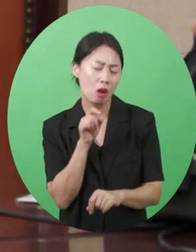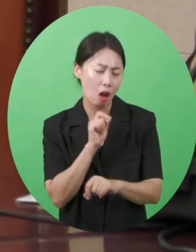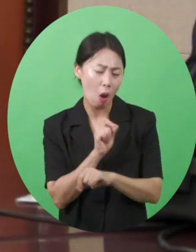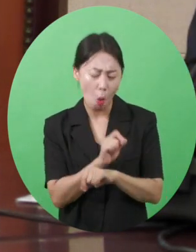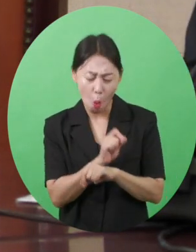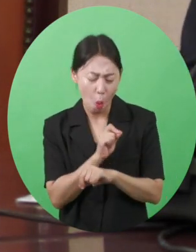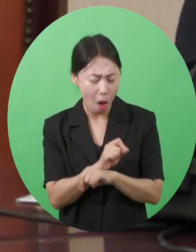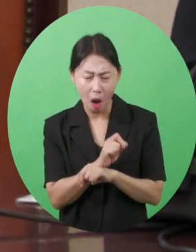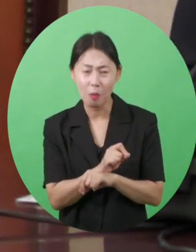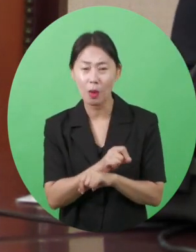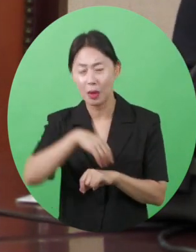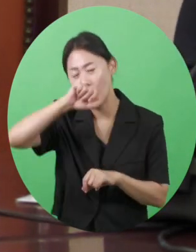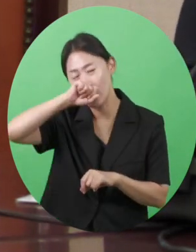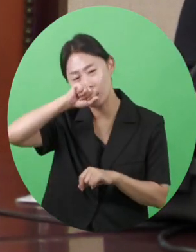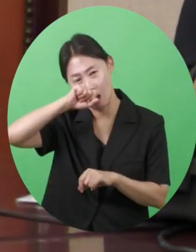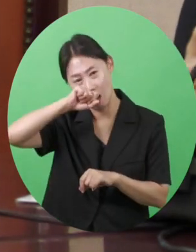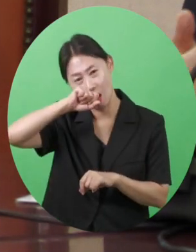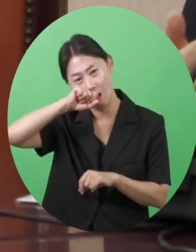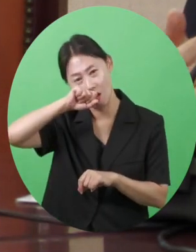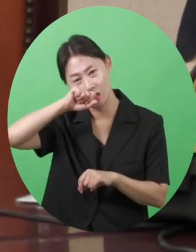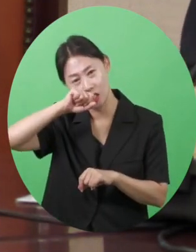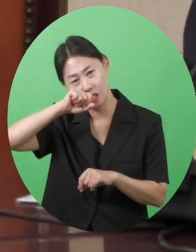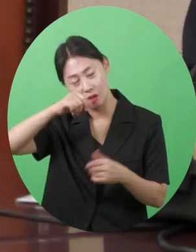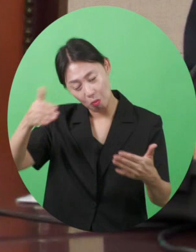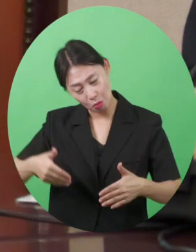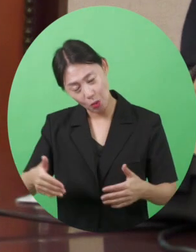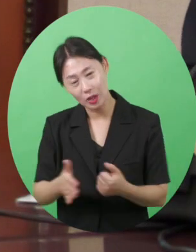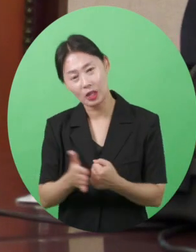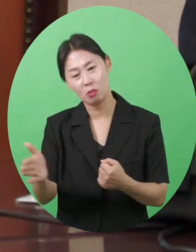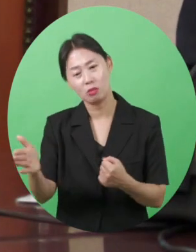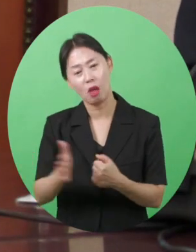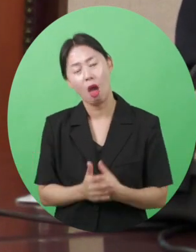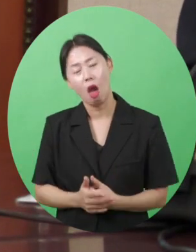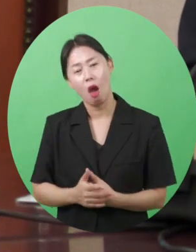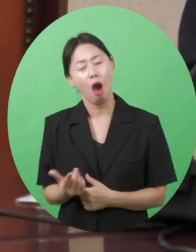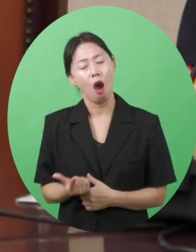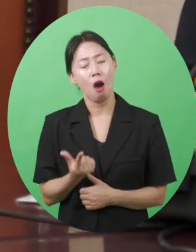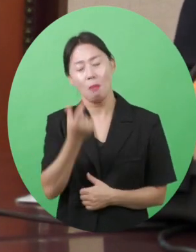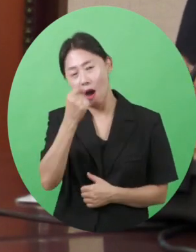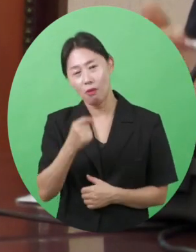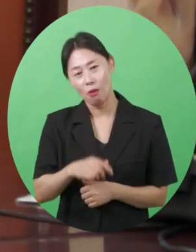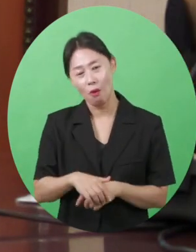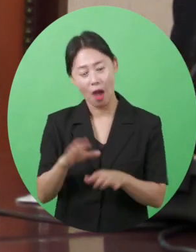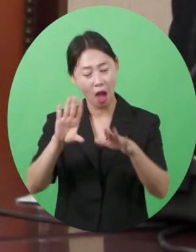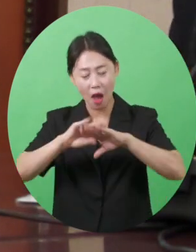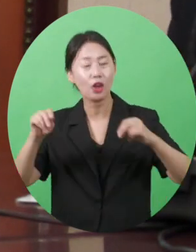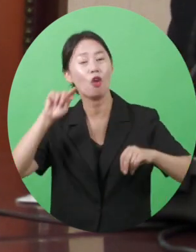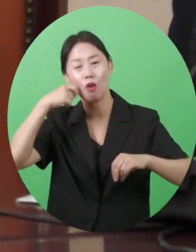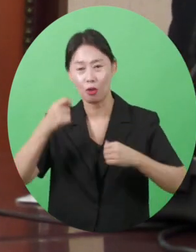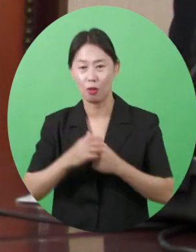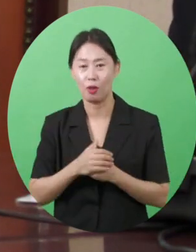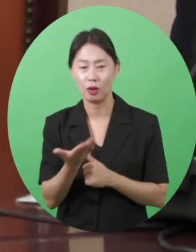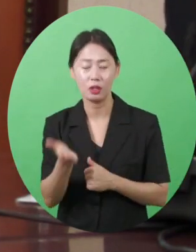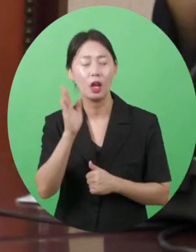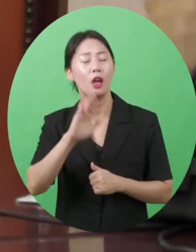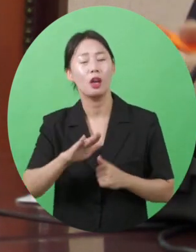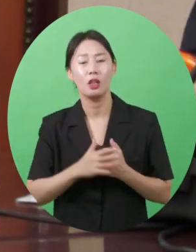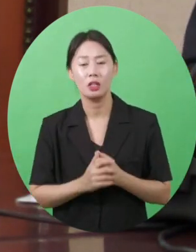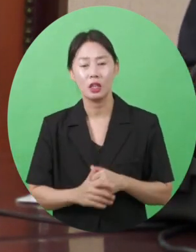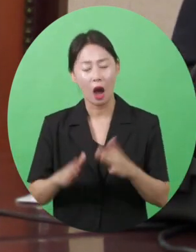수반되기 때문에 바로 효과적으로 여러분들한테 피부로 와닿지 않을 수 있습니다만은 저희는 여러분들과